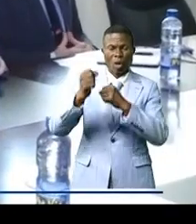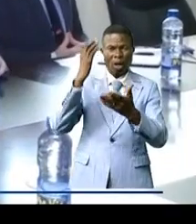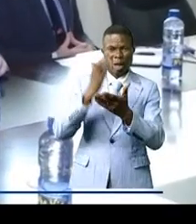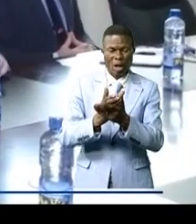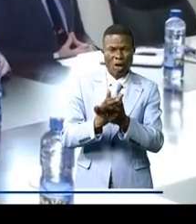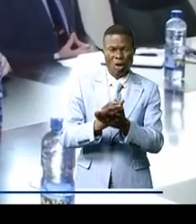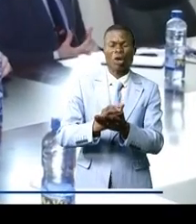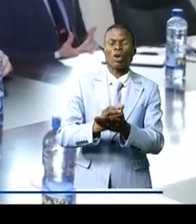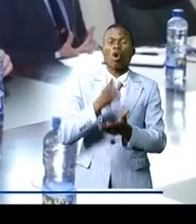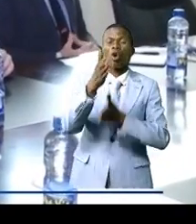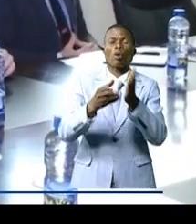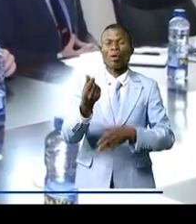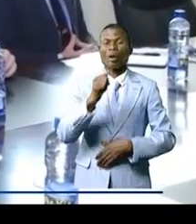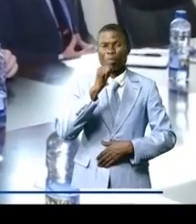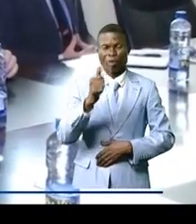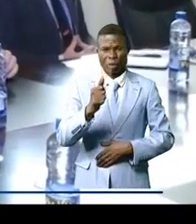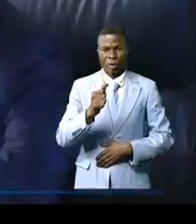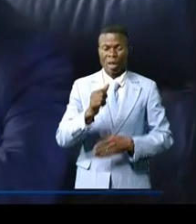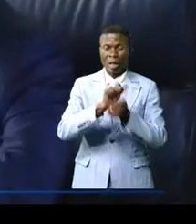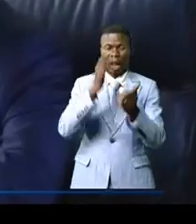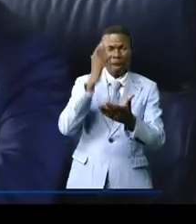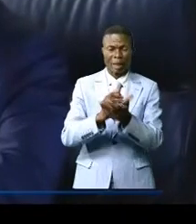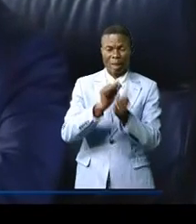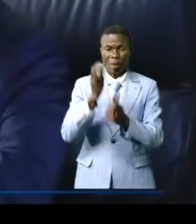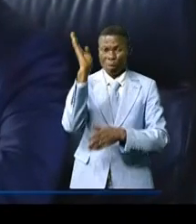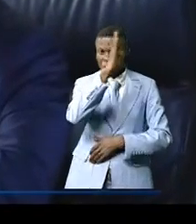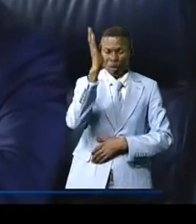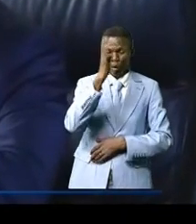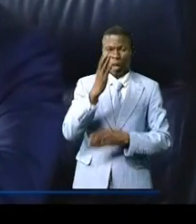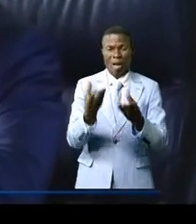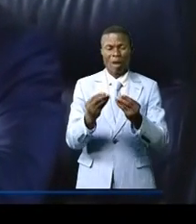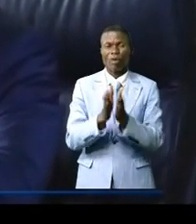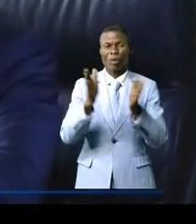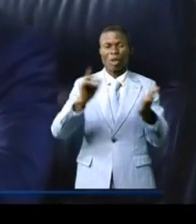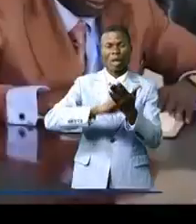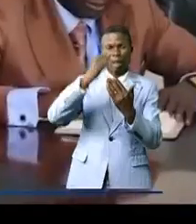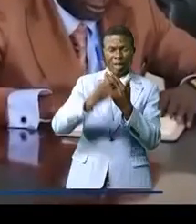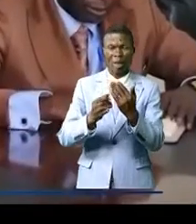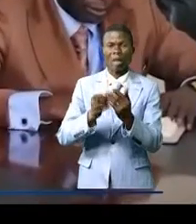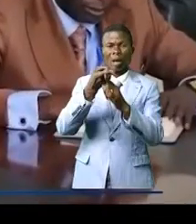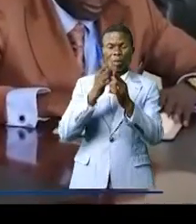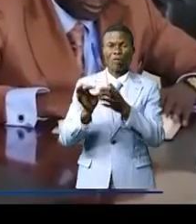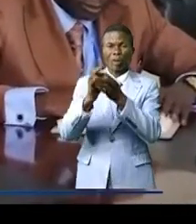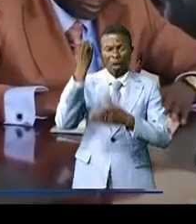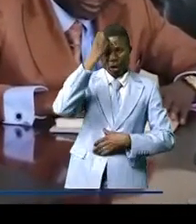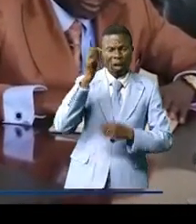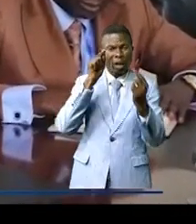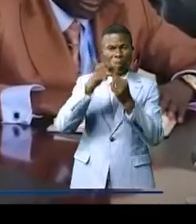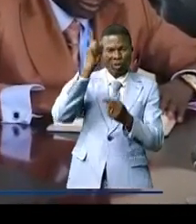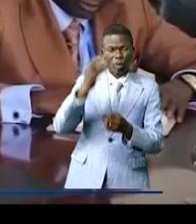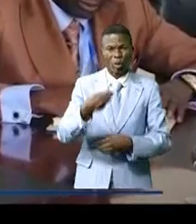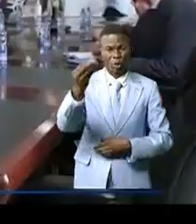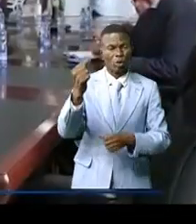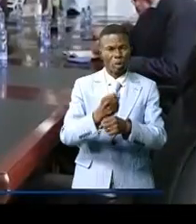blanchiment d'argent et le financement du terrorisme. La facilité globale est un projet de l'Union européenne qui a pour objet d'offrir